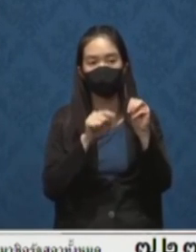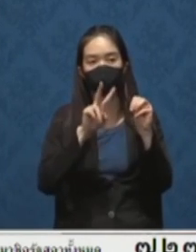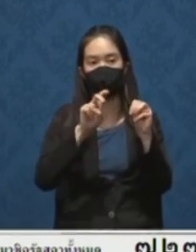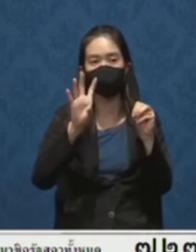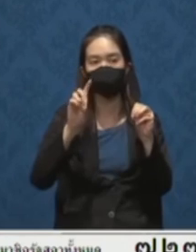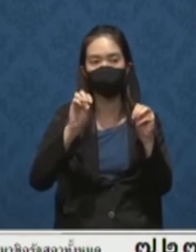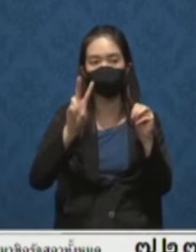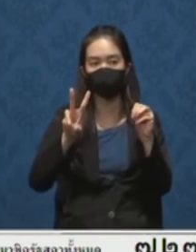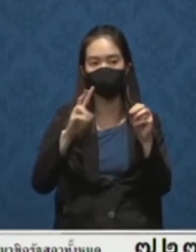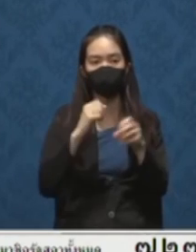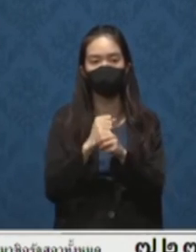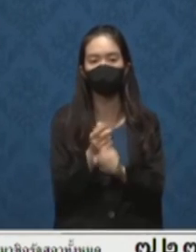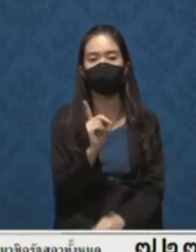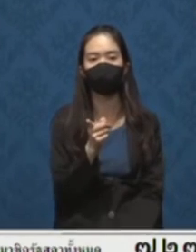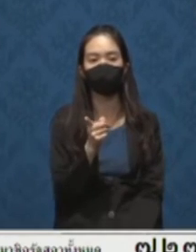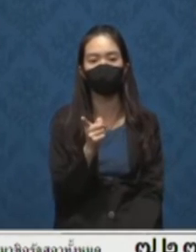จะมากกวาหืไม่